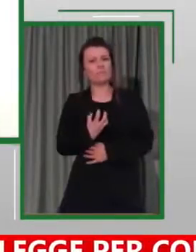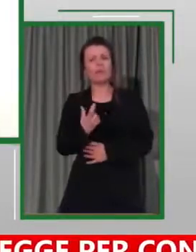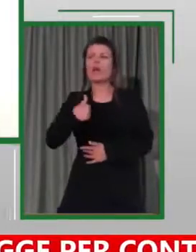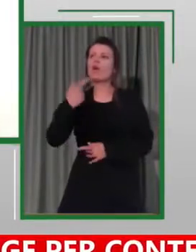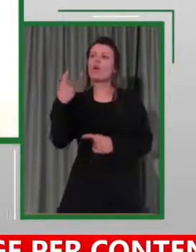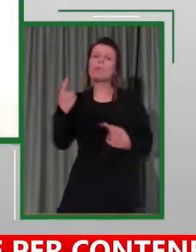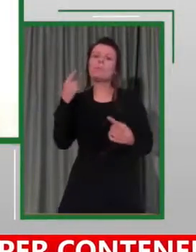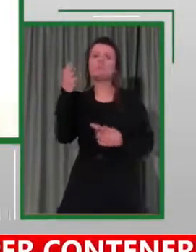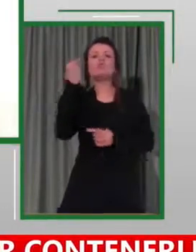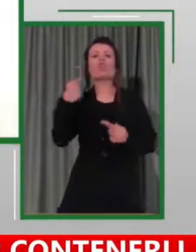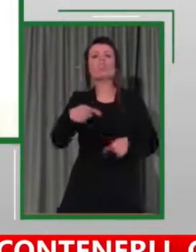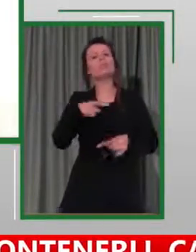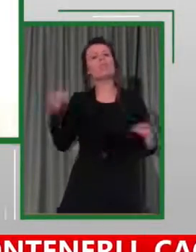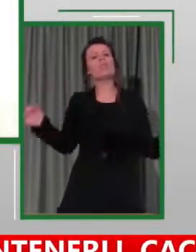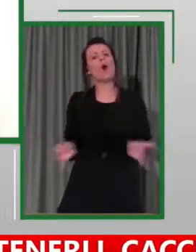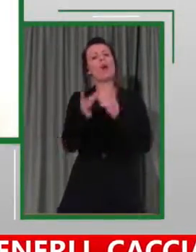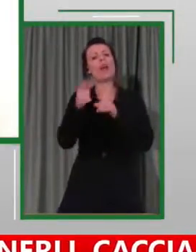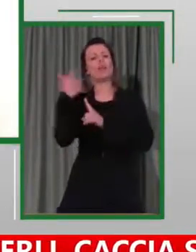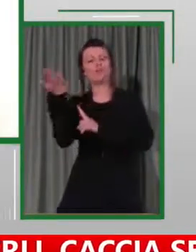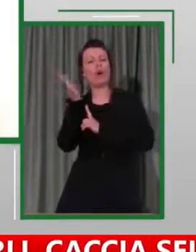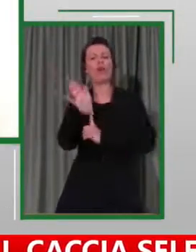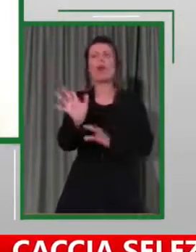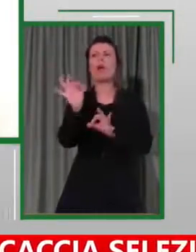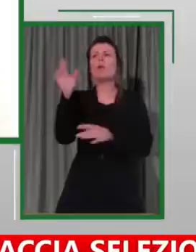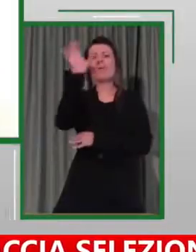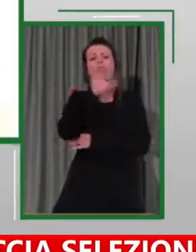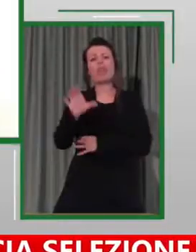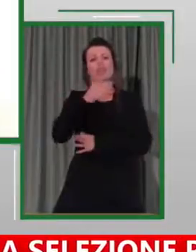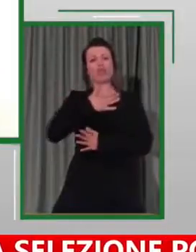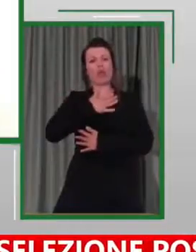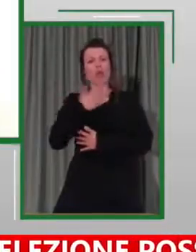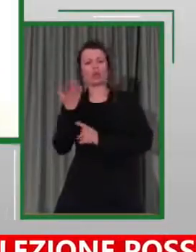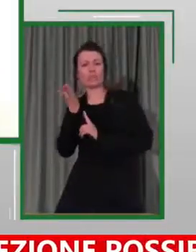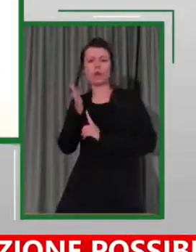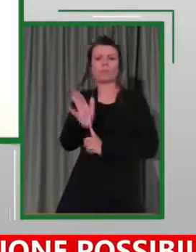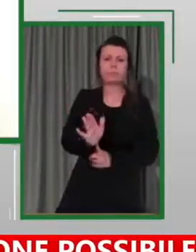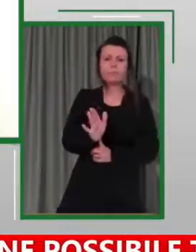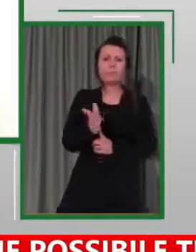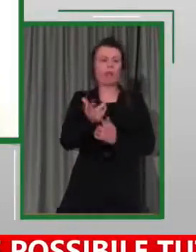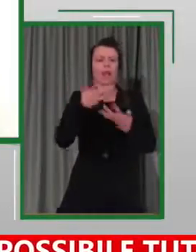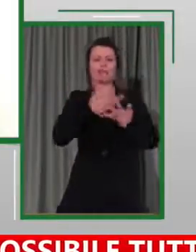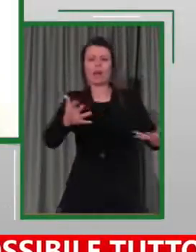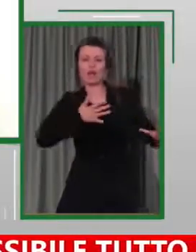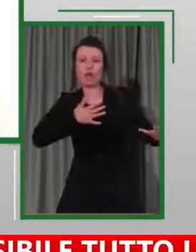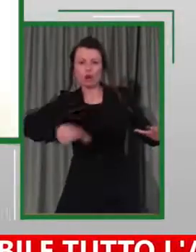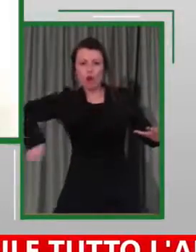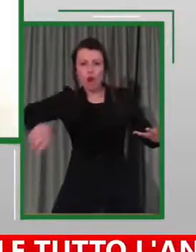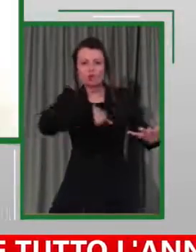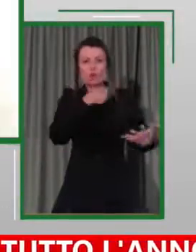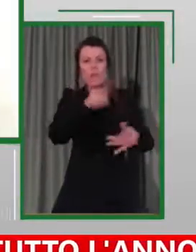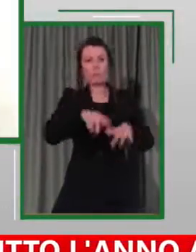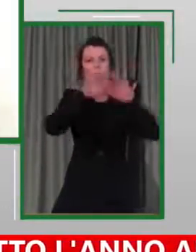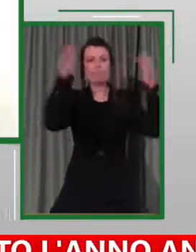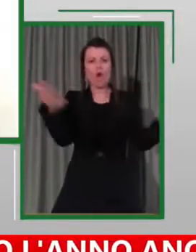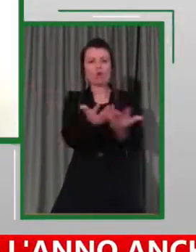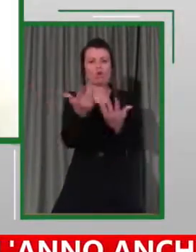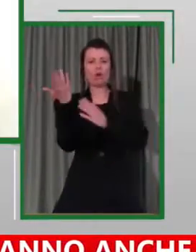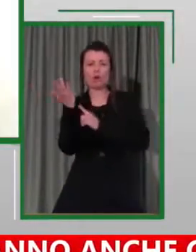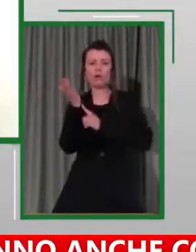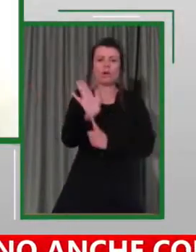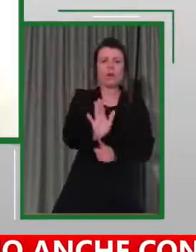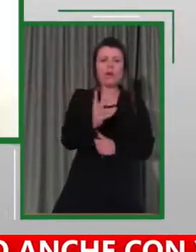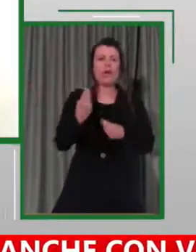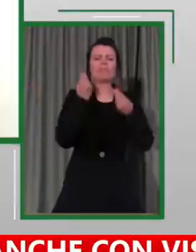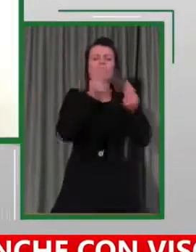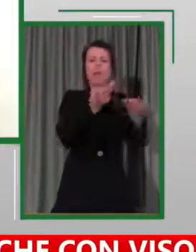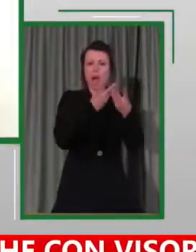territorio, possibilmente a tutto il pianeta, delle risposte importanti che riportino la nostra regione al centro del